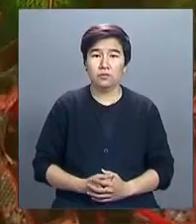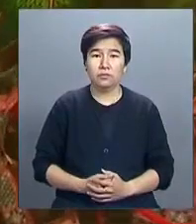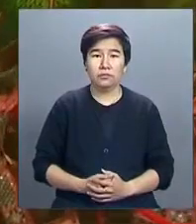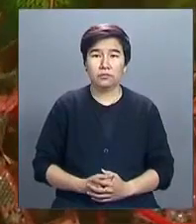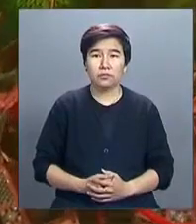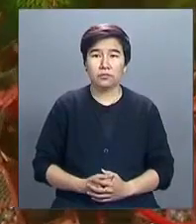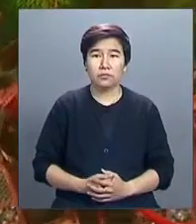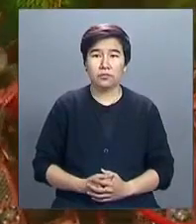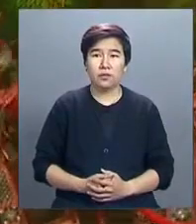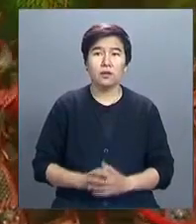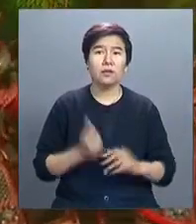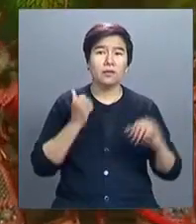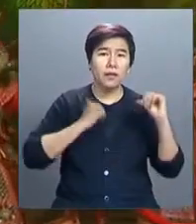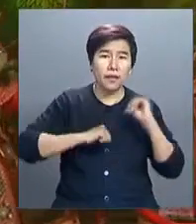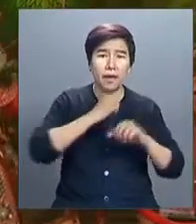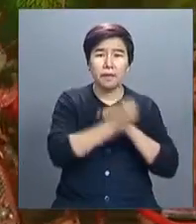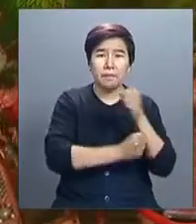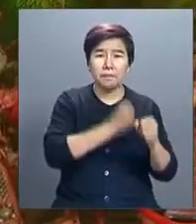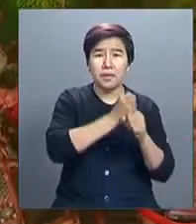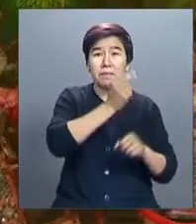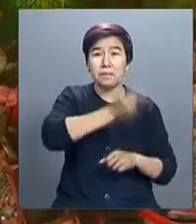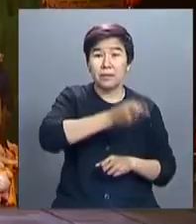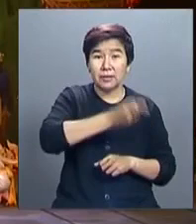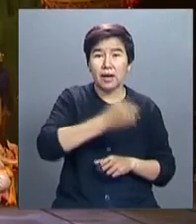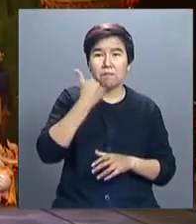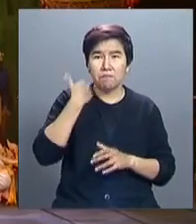นอกจากการแสดงประจำปียังมีเวทีย่อยตามโอกาสส